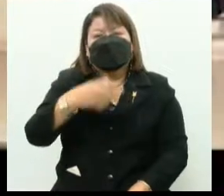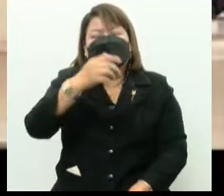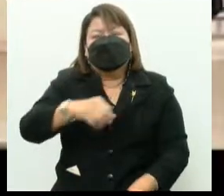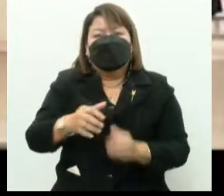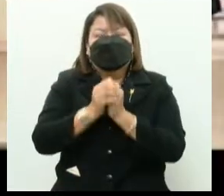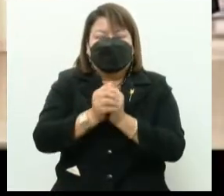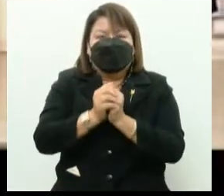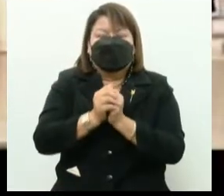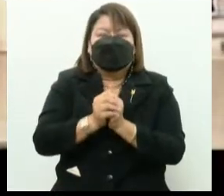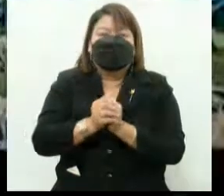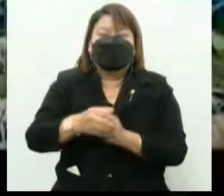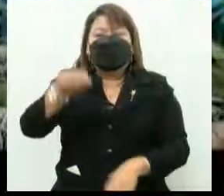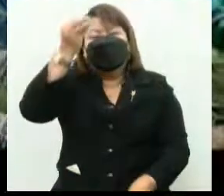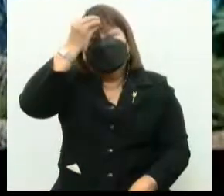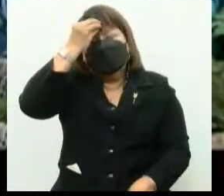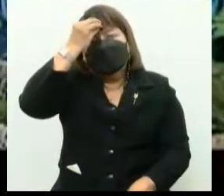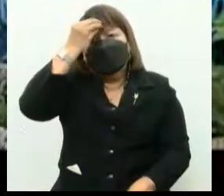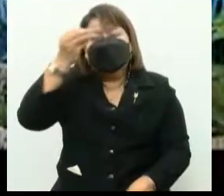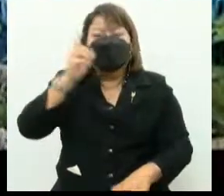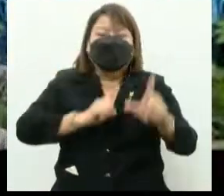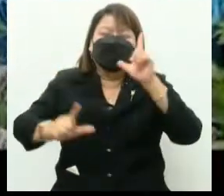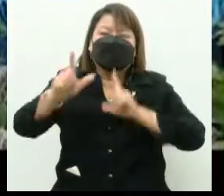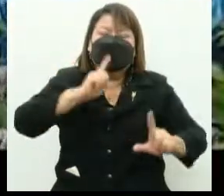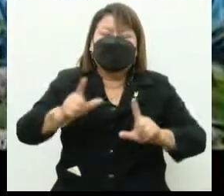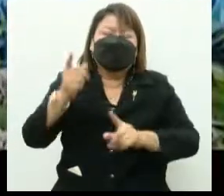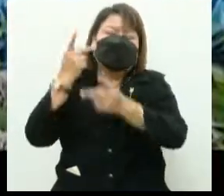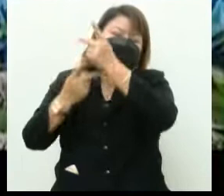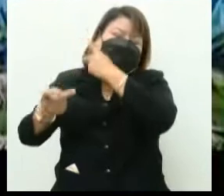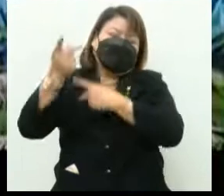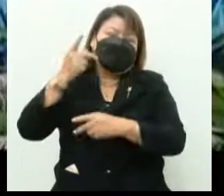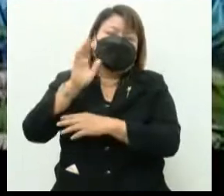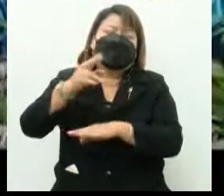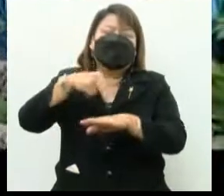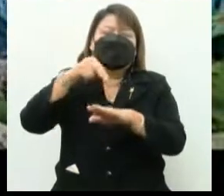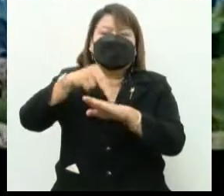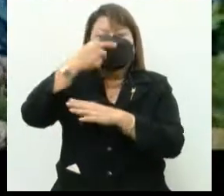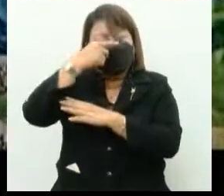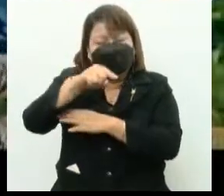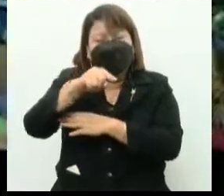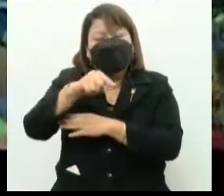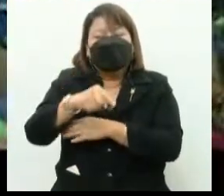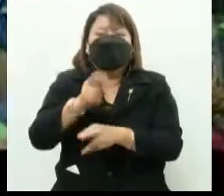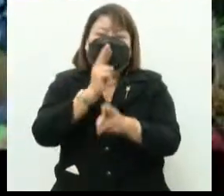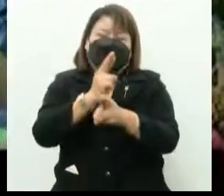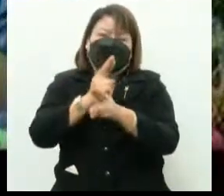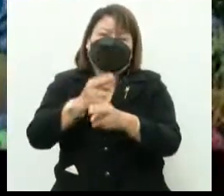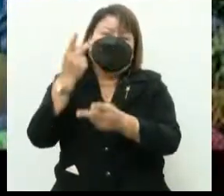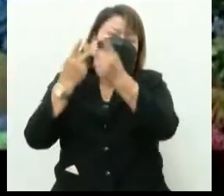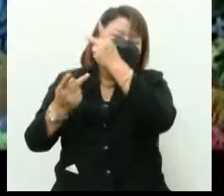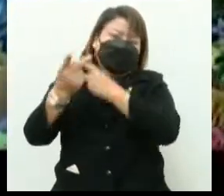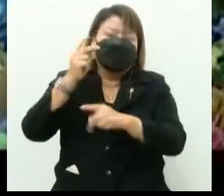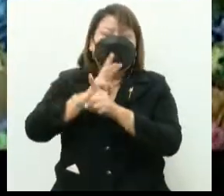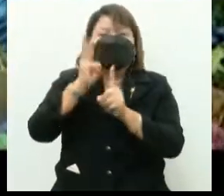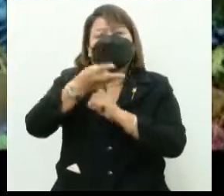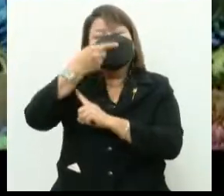าญี่ปุ่นนอกจากนี้มีการแสดงให้เห็นถึงประวัติศาสตร์ชาติไทยรวมถึงการอนุรักษ์ประเพณีวัฒนธรรมไท